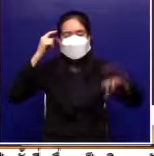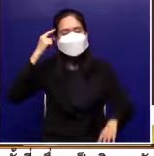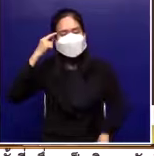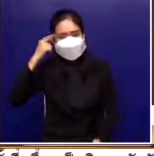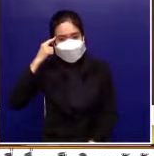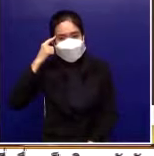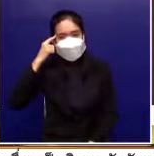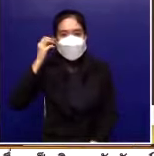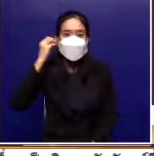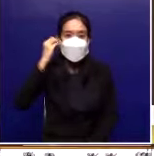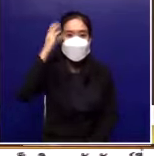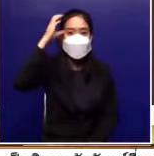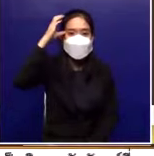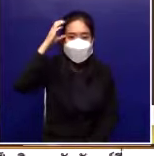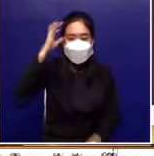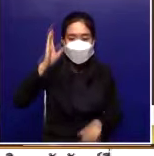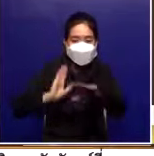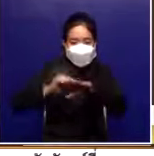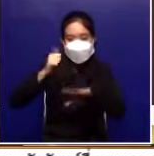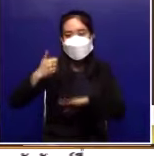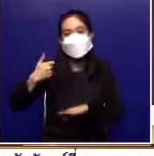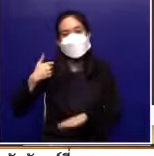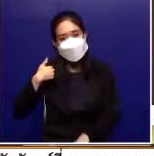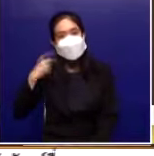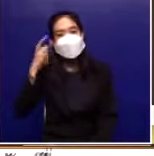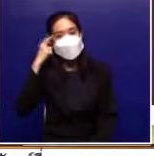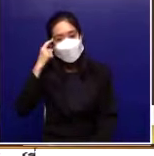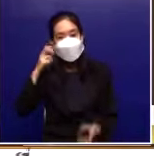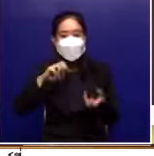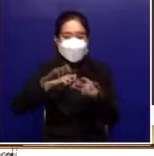ความรู้ประสบการณ์ที่ผิดพลาดมา7ปี